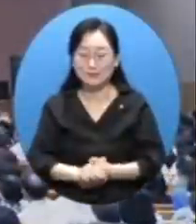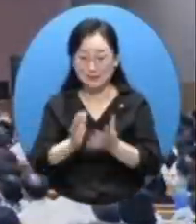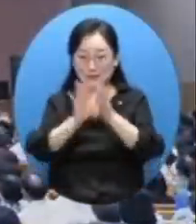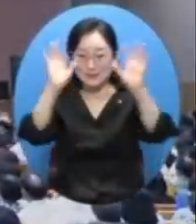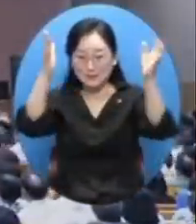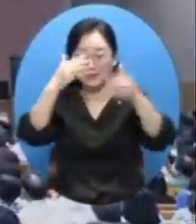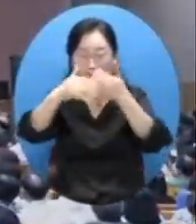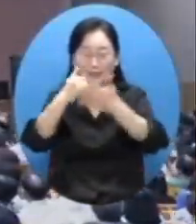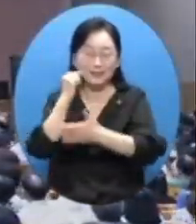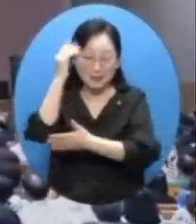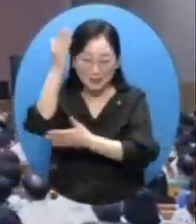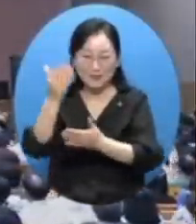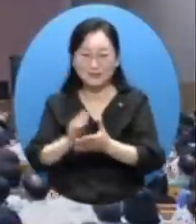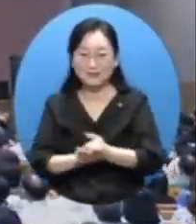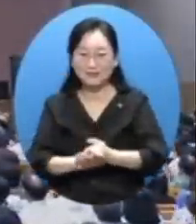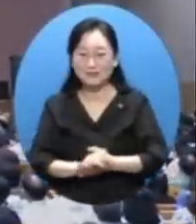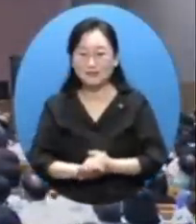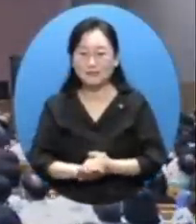할렐루야 하나님께 영광입니다.